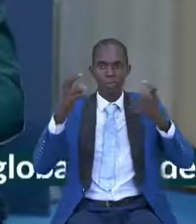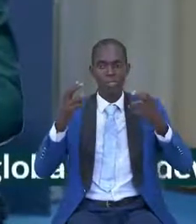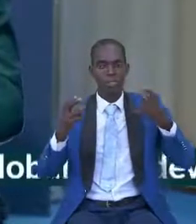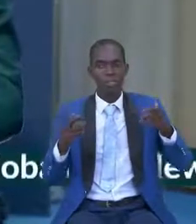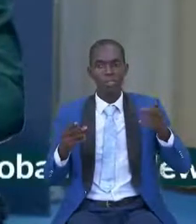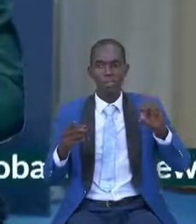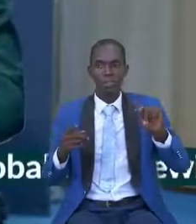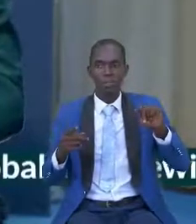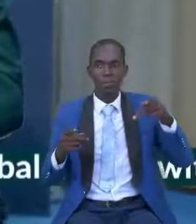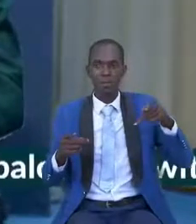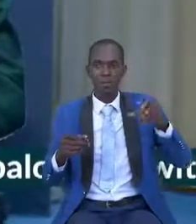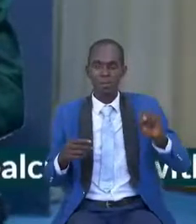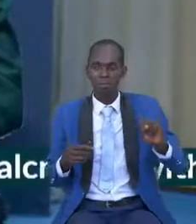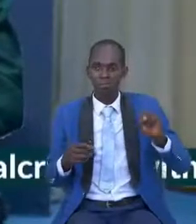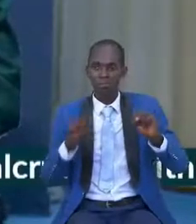renvoyez-le.